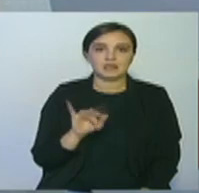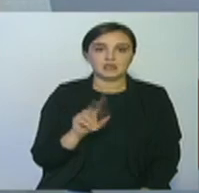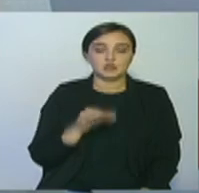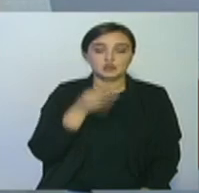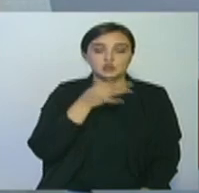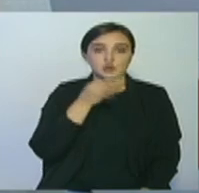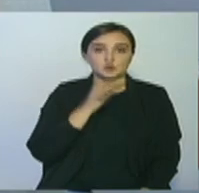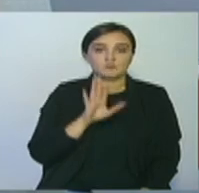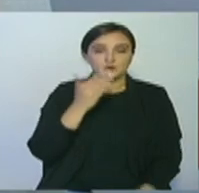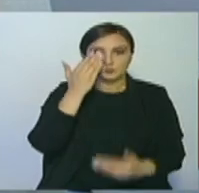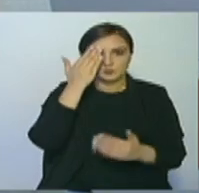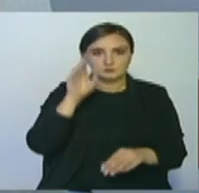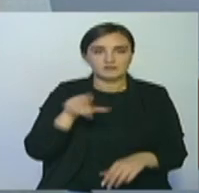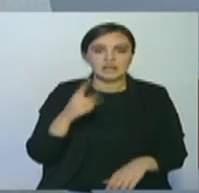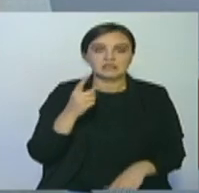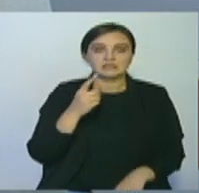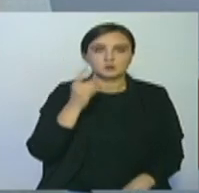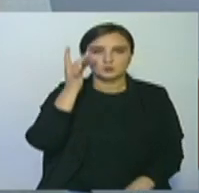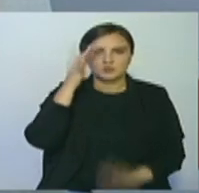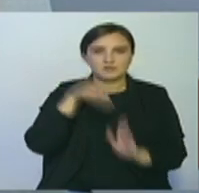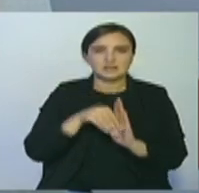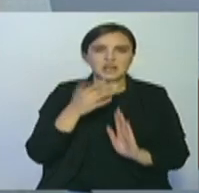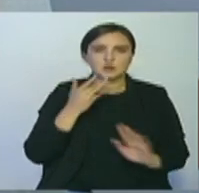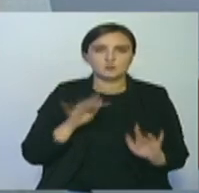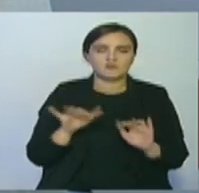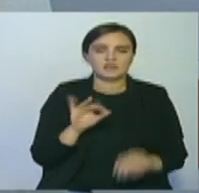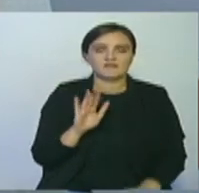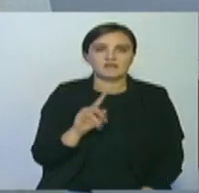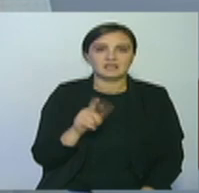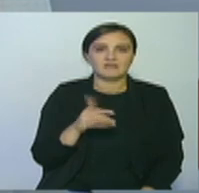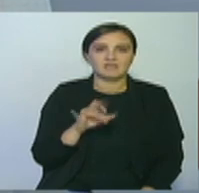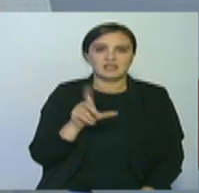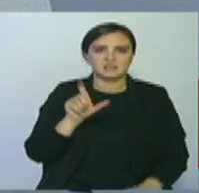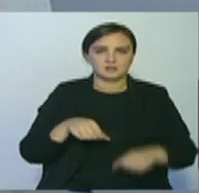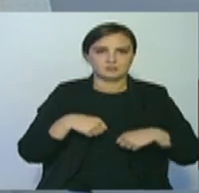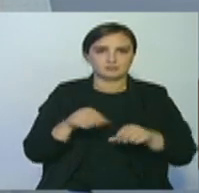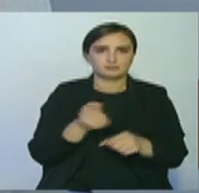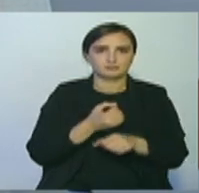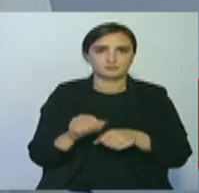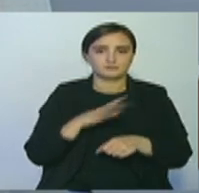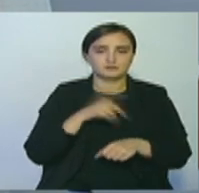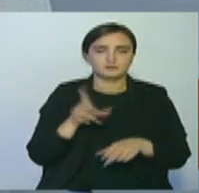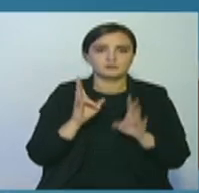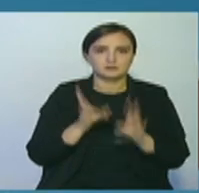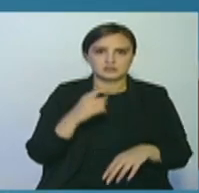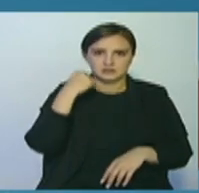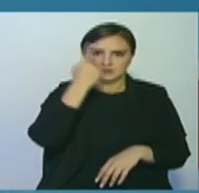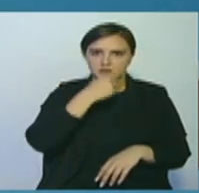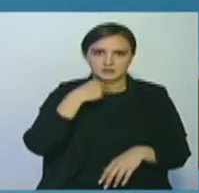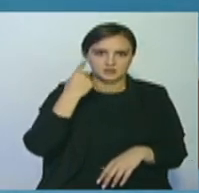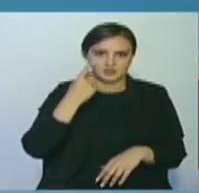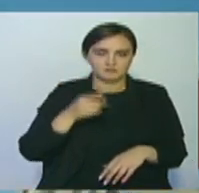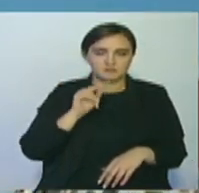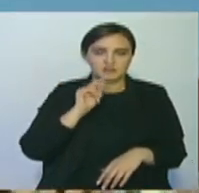ჯერობით უცნობმა პირებმა რუსთავში ერთიანი ნაციონალური მოძრაობის წევრ ივანე გველესიანს ცემეს. გველესიანს დაზიანება სახის არეში აქვს